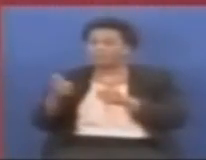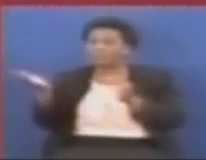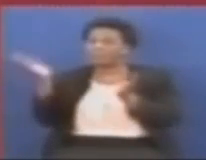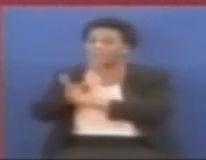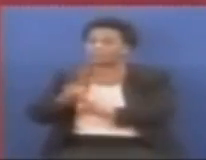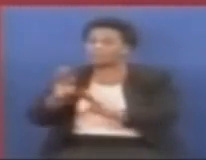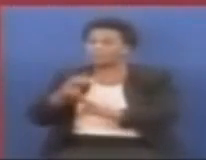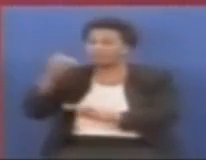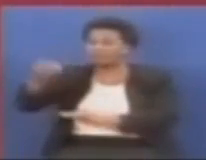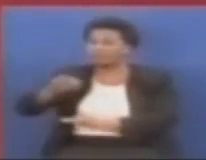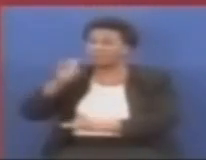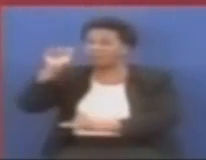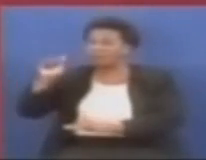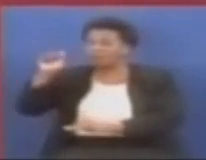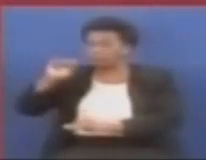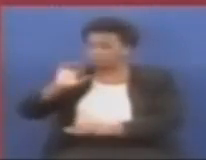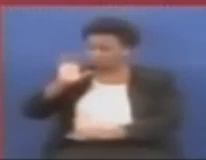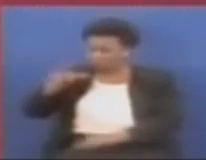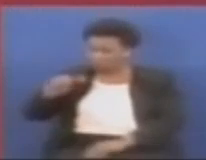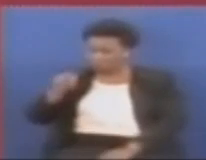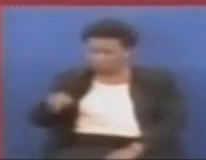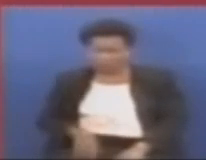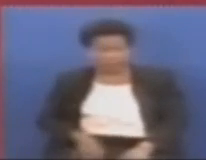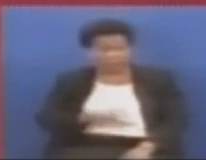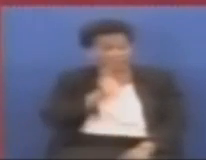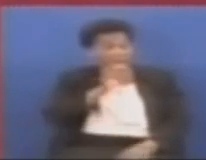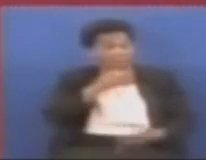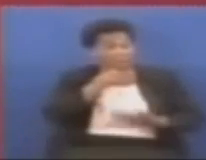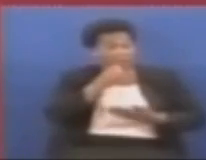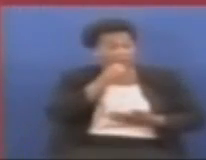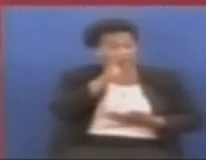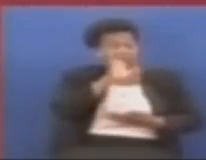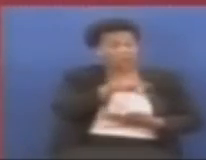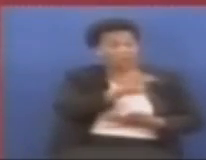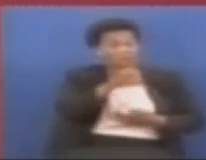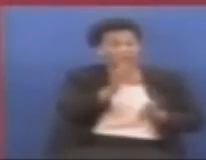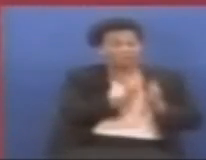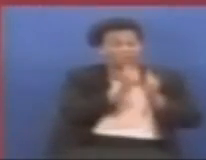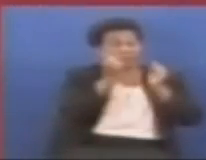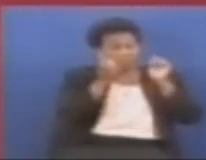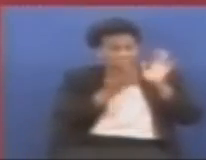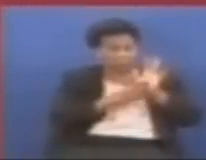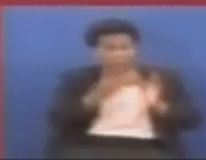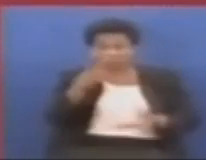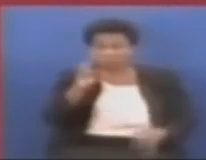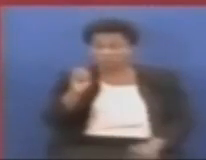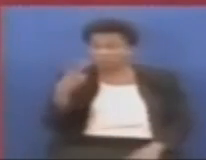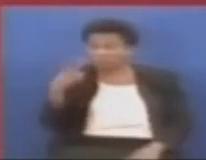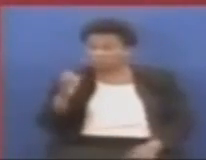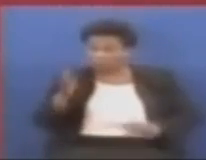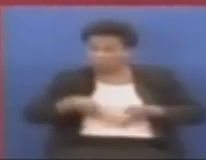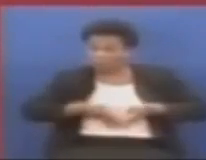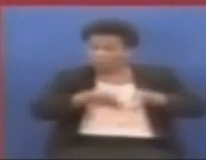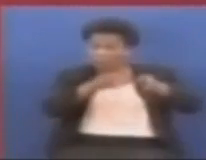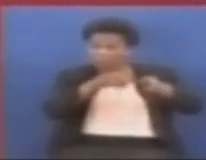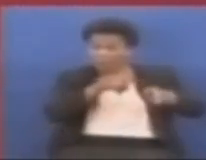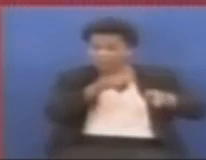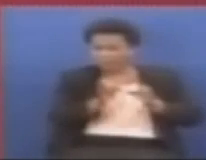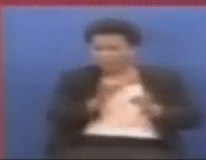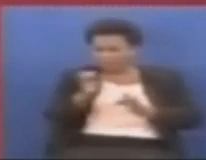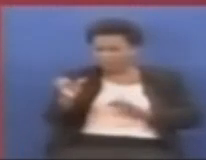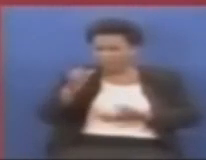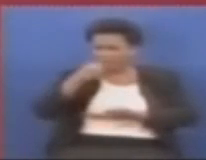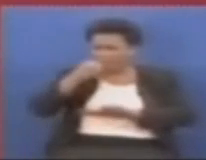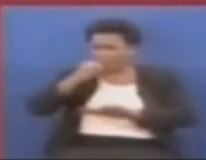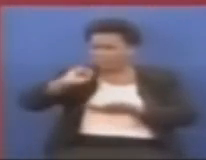mwaka wa fedha 2019-20 kupitia TARURA barabara ya Urugu Mtekente Kisonga imetengewa kiasi cha shilingi milioni